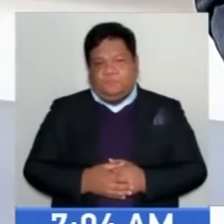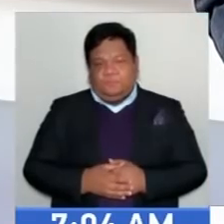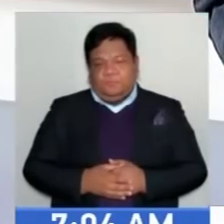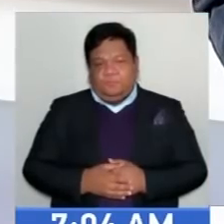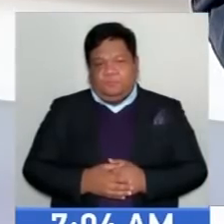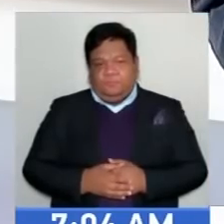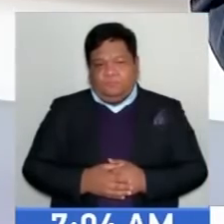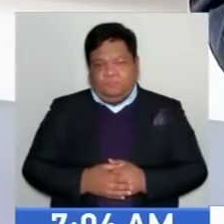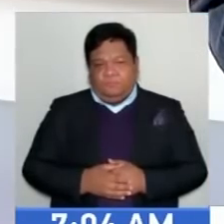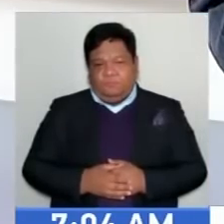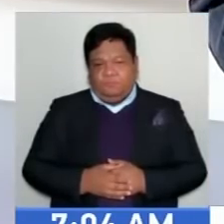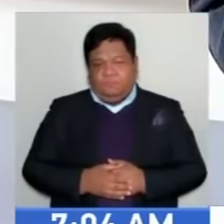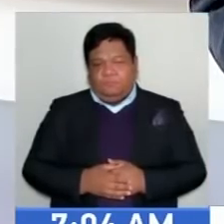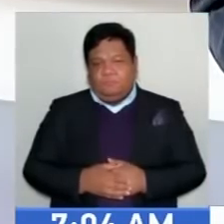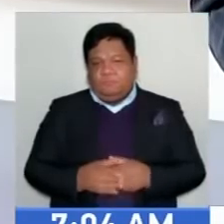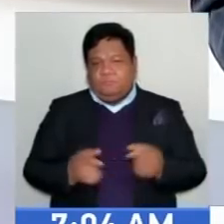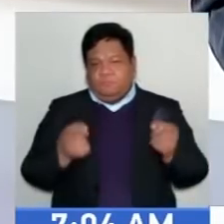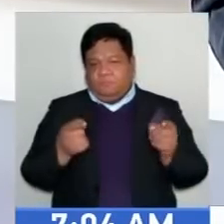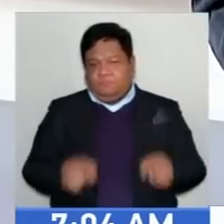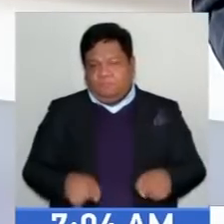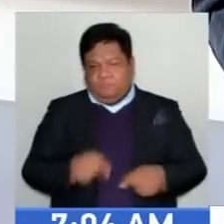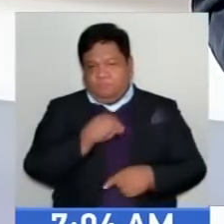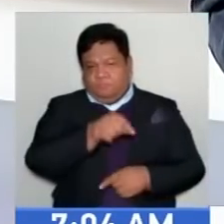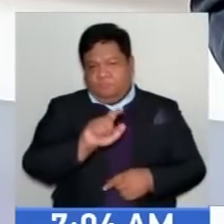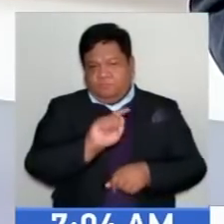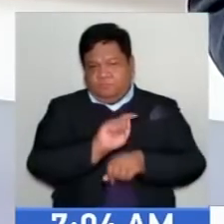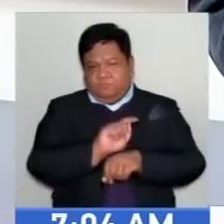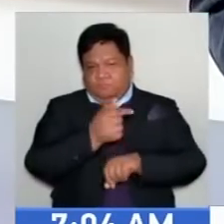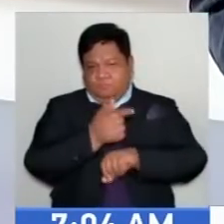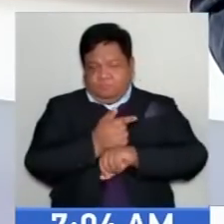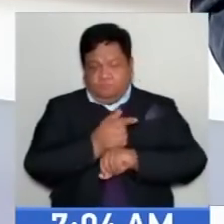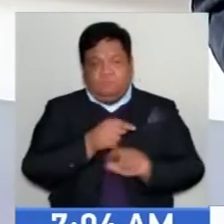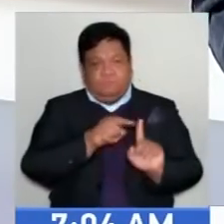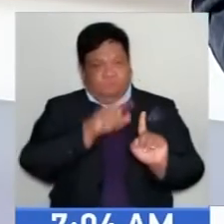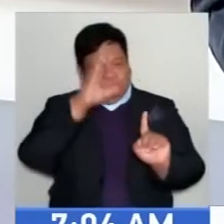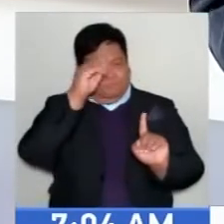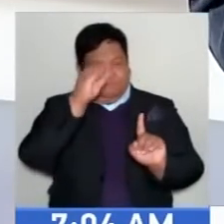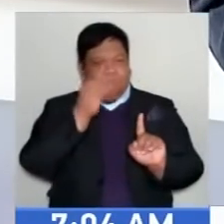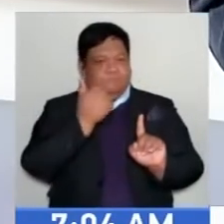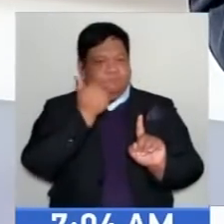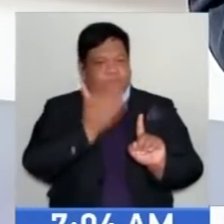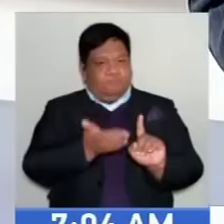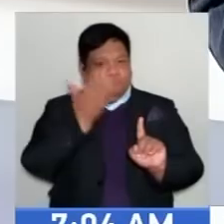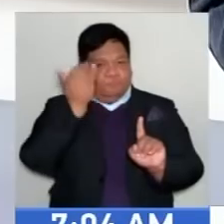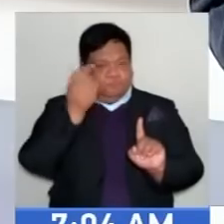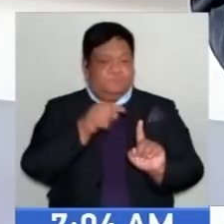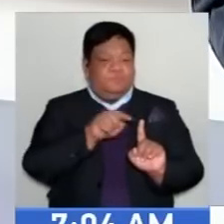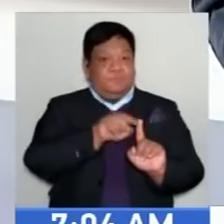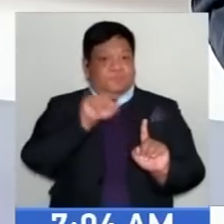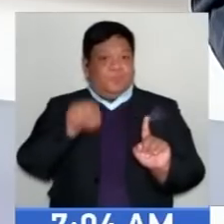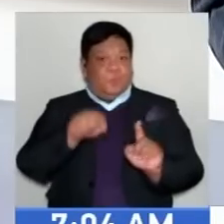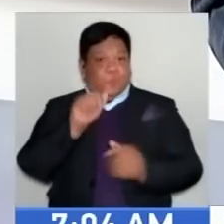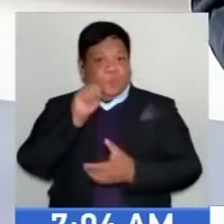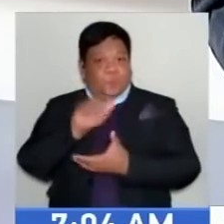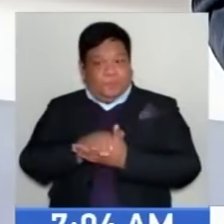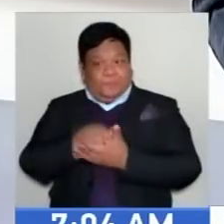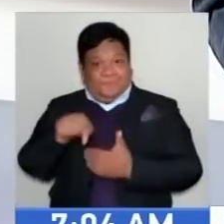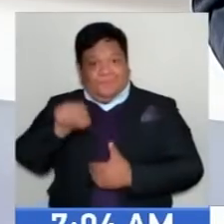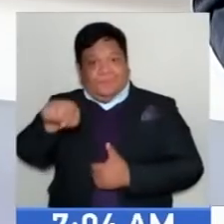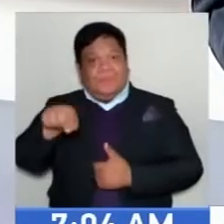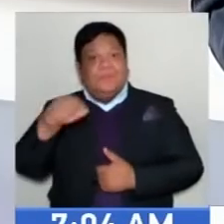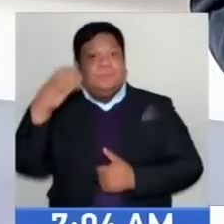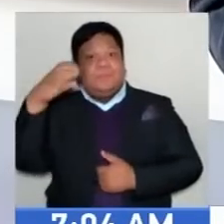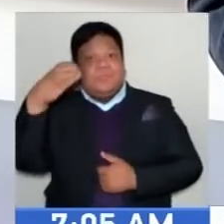Patay ang isang lalaki sa Taguig matapos pagbabarili ng pinsan ng kanyang asawa. Ayon sa pamilya ng biktima, matagal nang may alitan